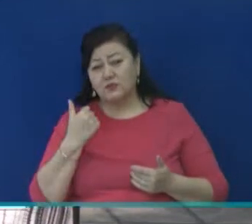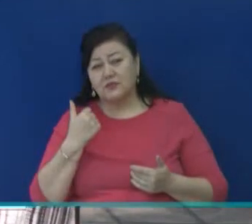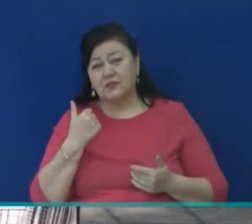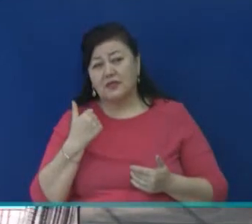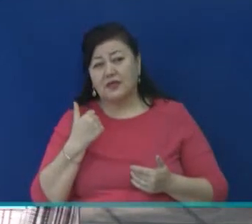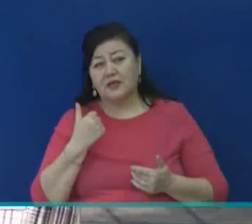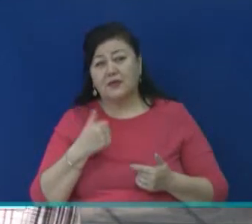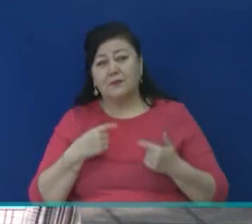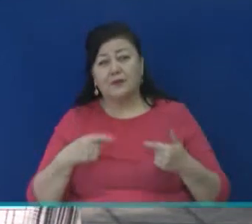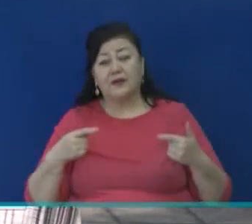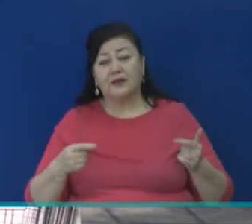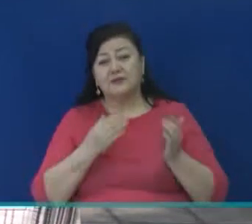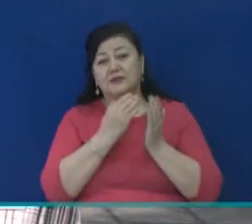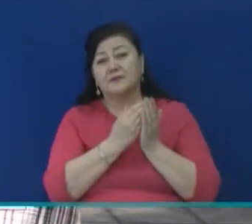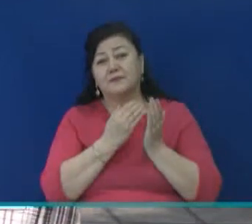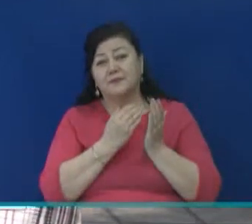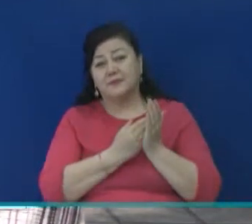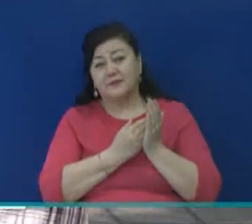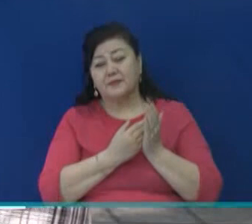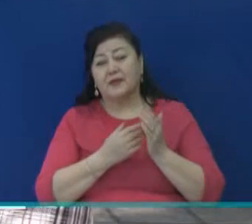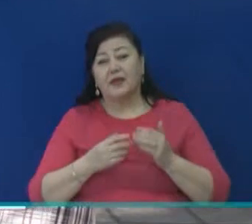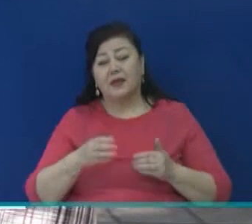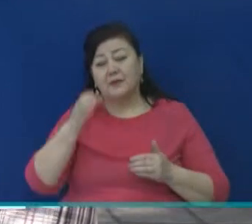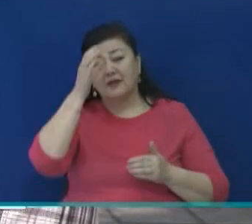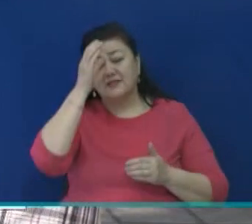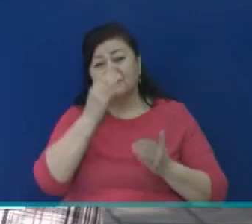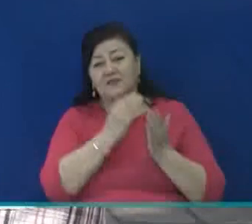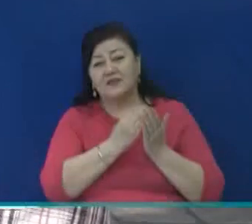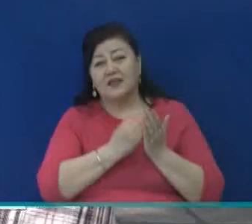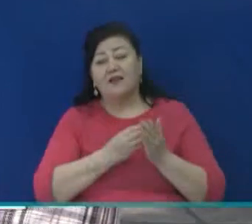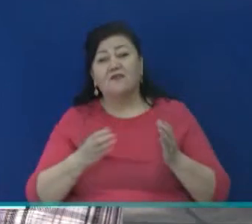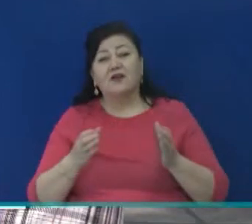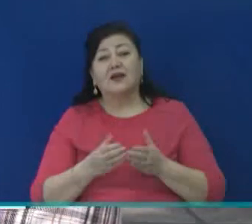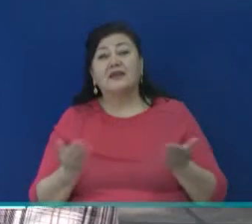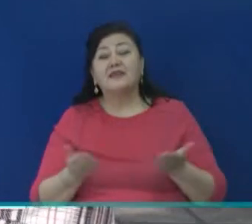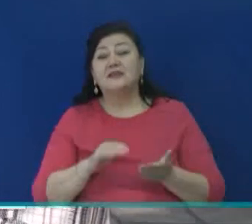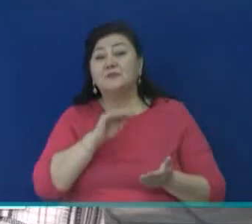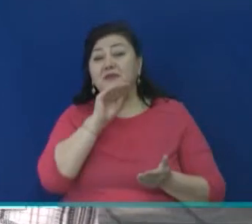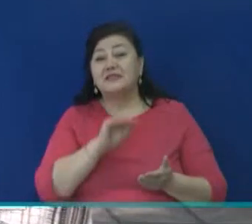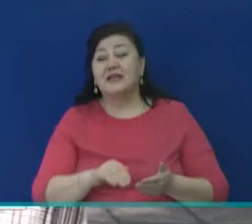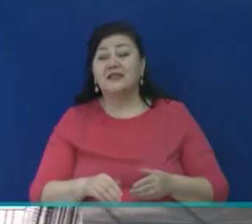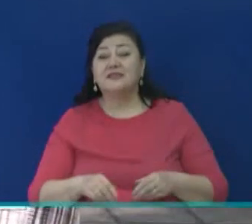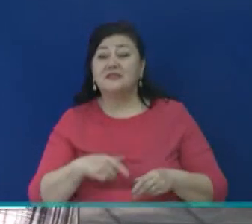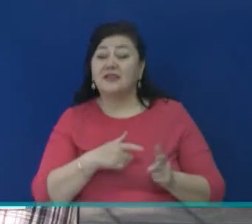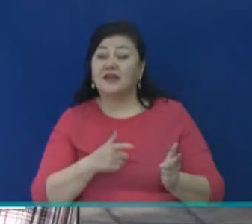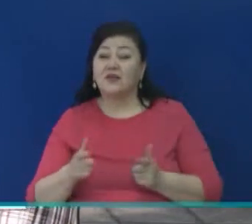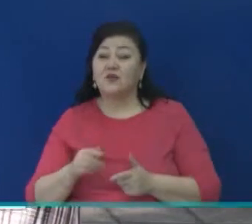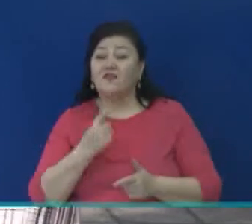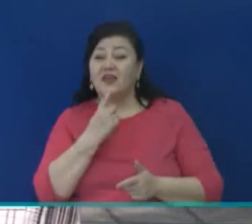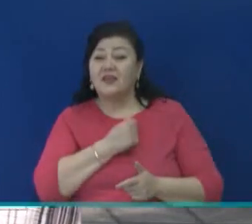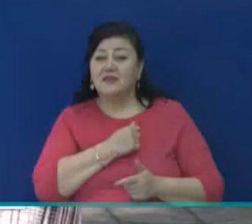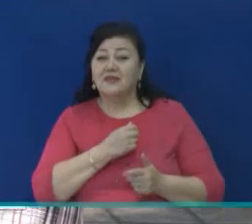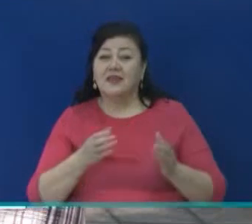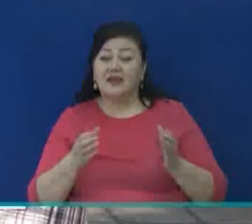по разным программам по разным образовательным программам факультеты какие специальности готовят военные кафедры